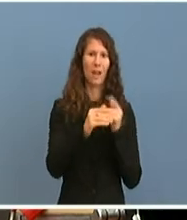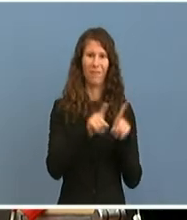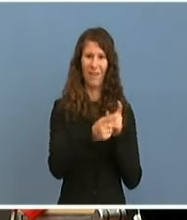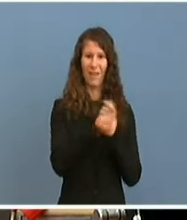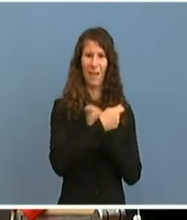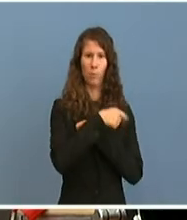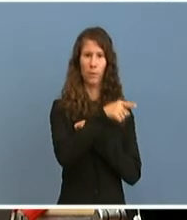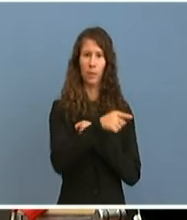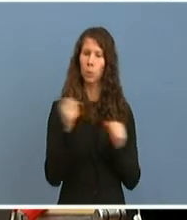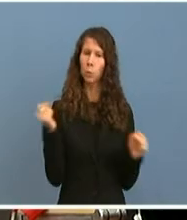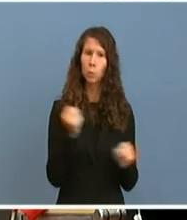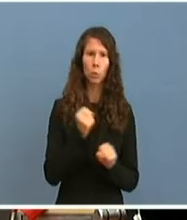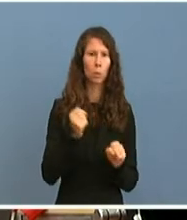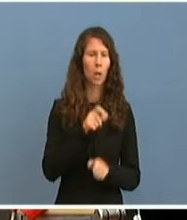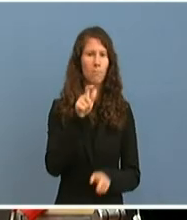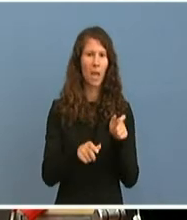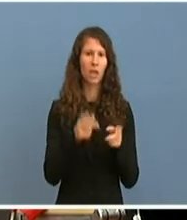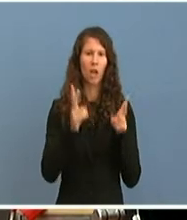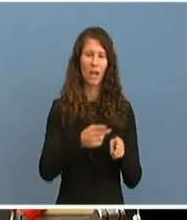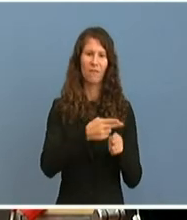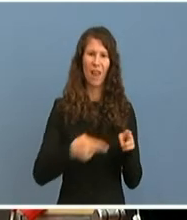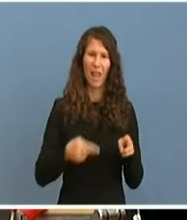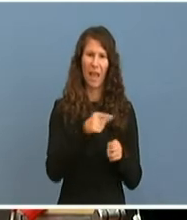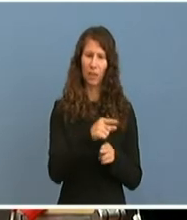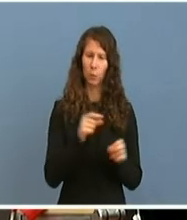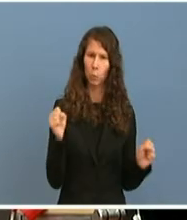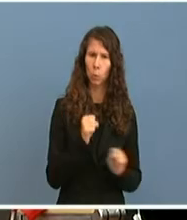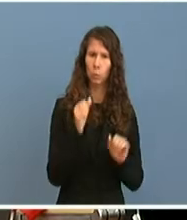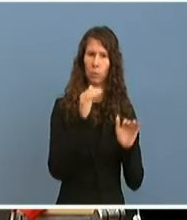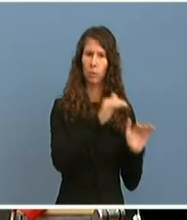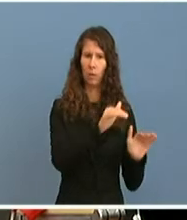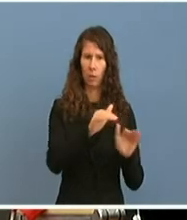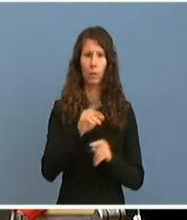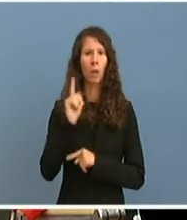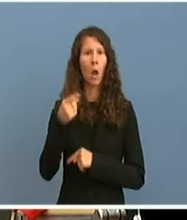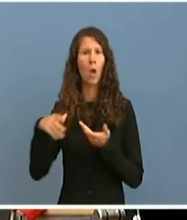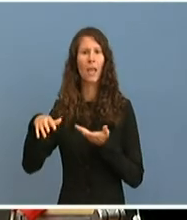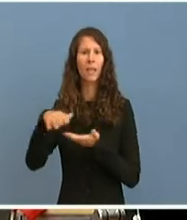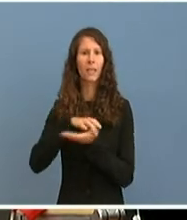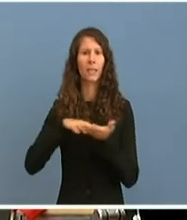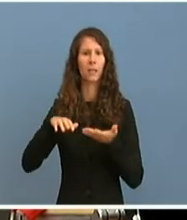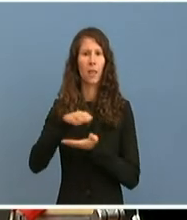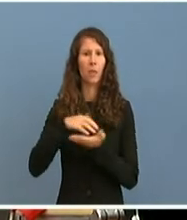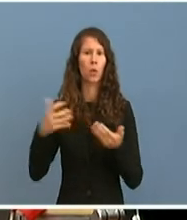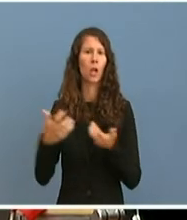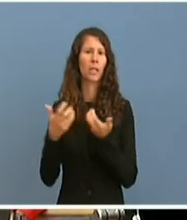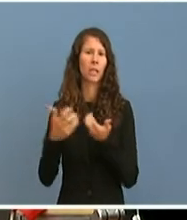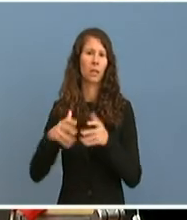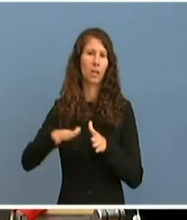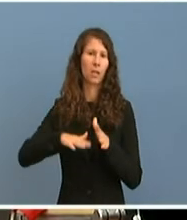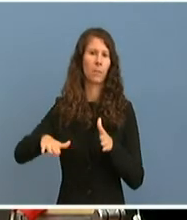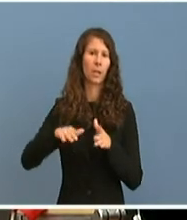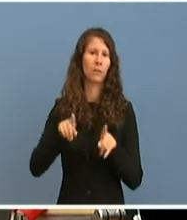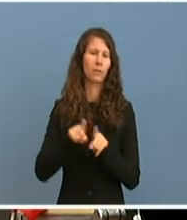Menschenrechte verletzen und auch in Kriegsgebiete wie in Jemen und Libyen aktiv sind?